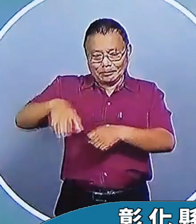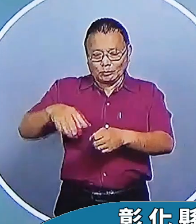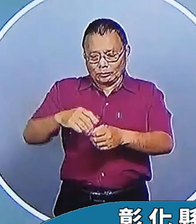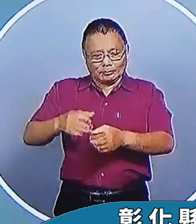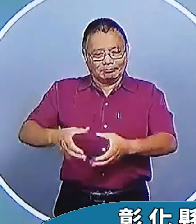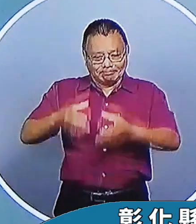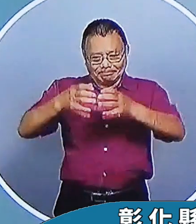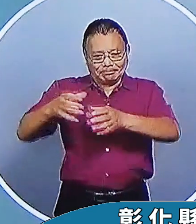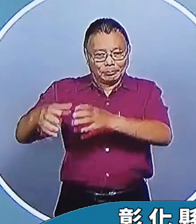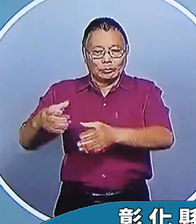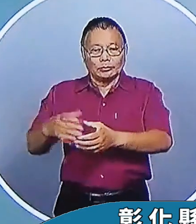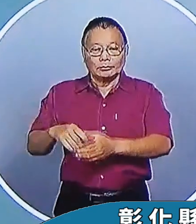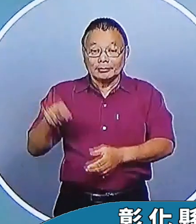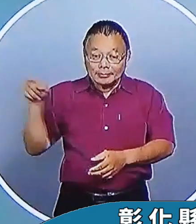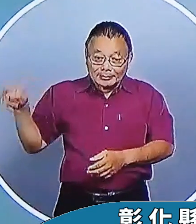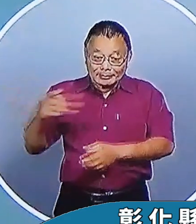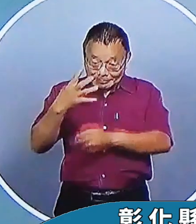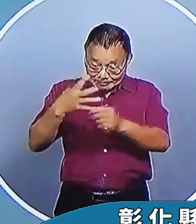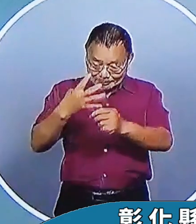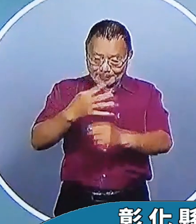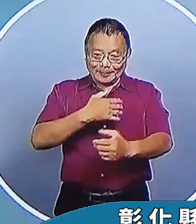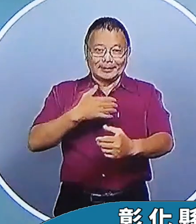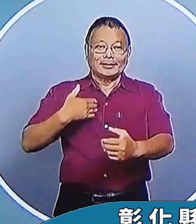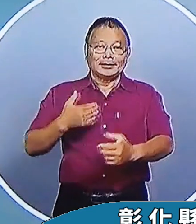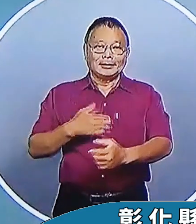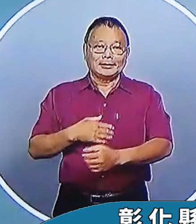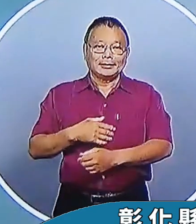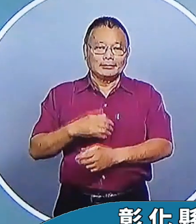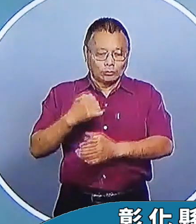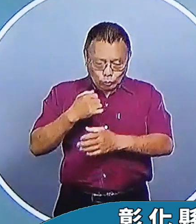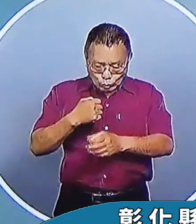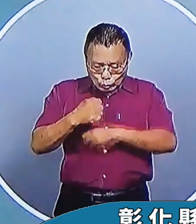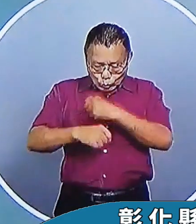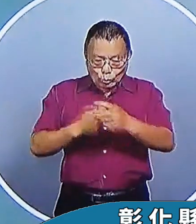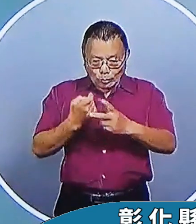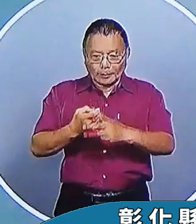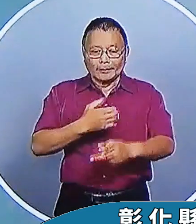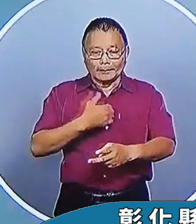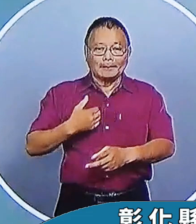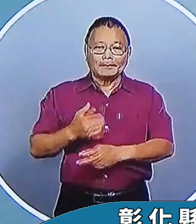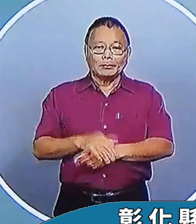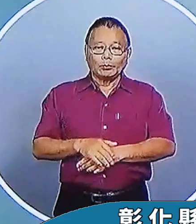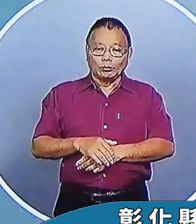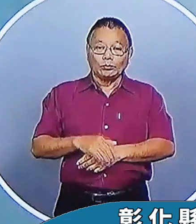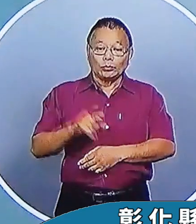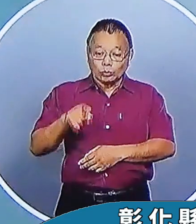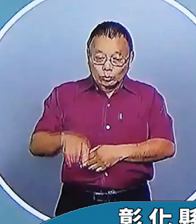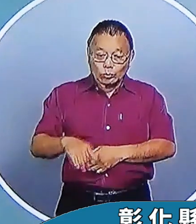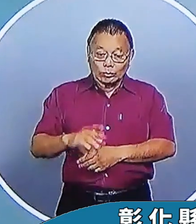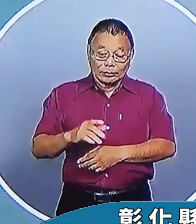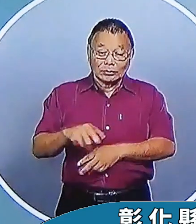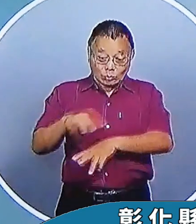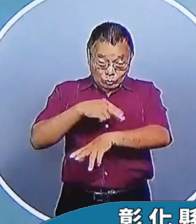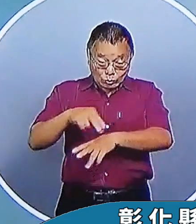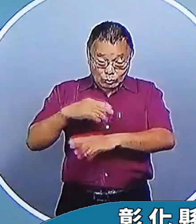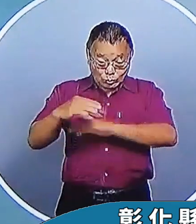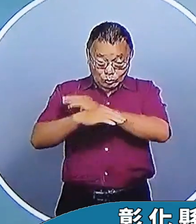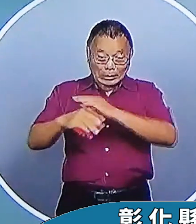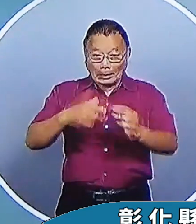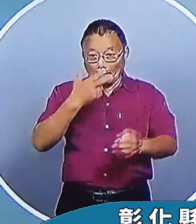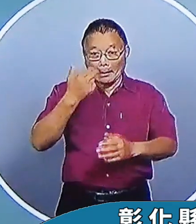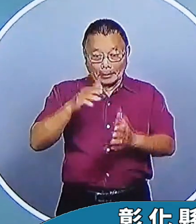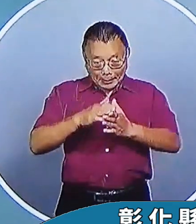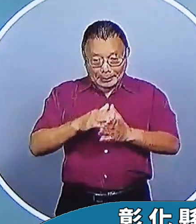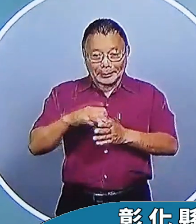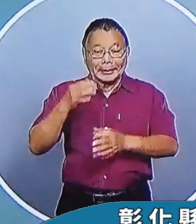重大建设会当是秀峰四年临来会当动工。另外，让咱知影讲，除了交通爱便利，啊，